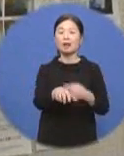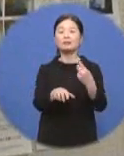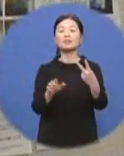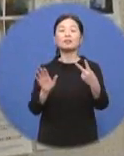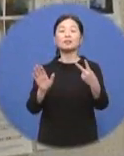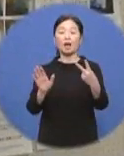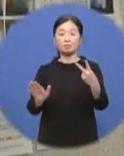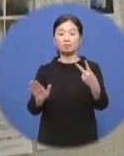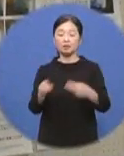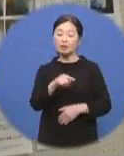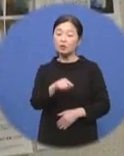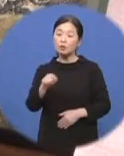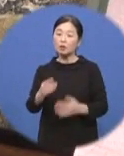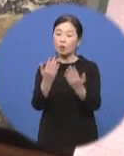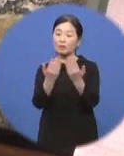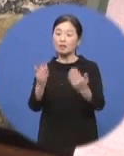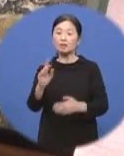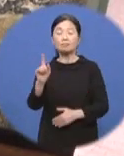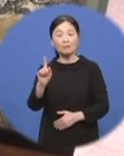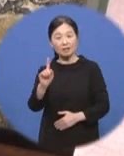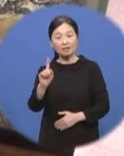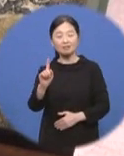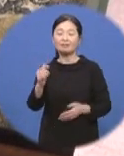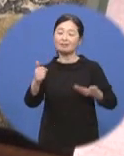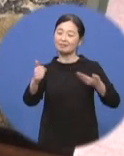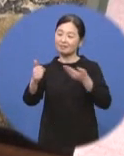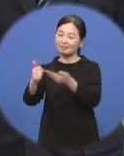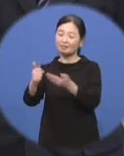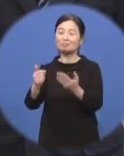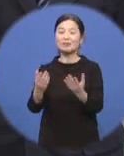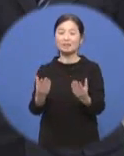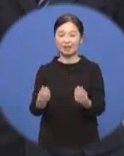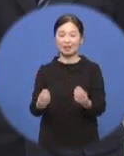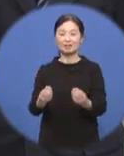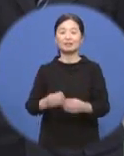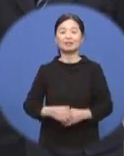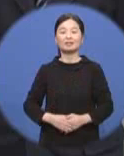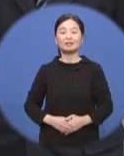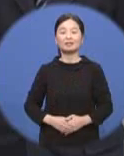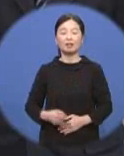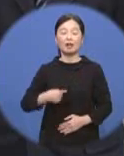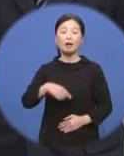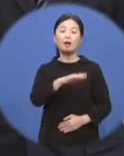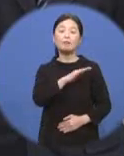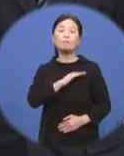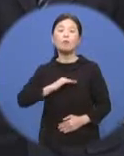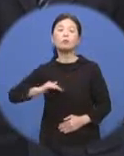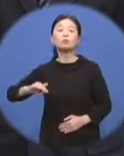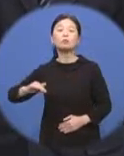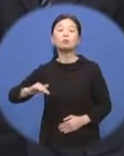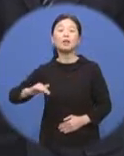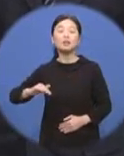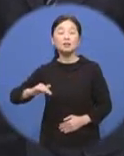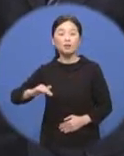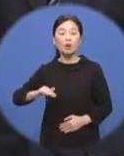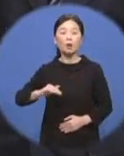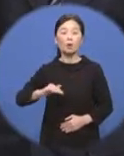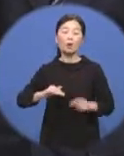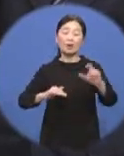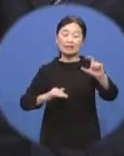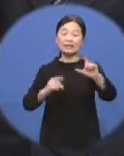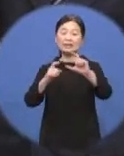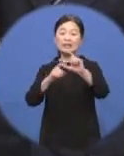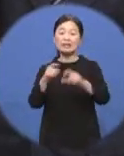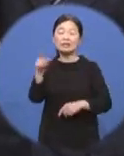のような展示をしているのかを聞きました。 僕たちが活動し所属している CGS のジオパーク班